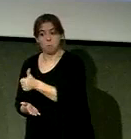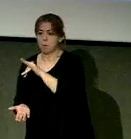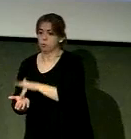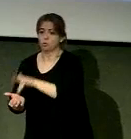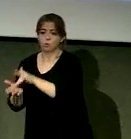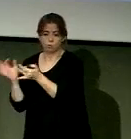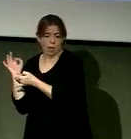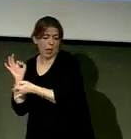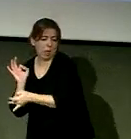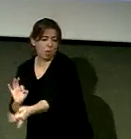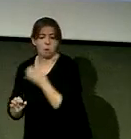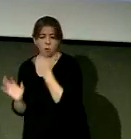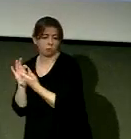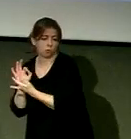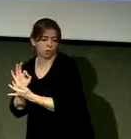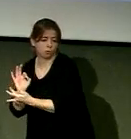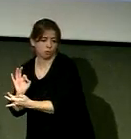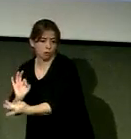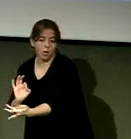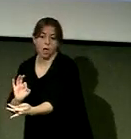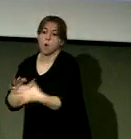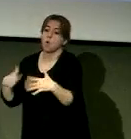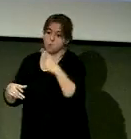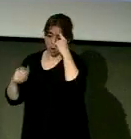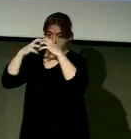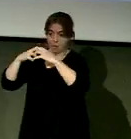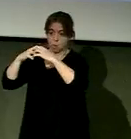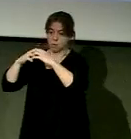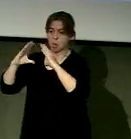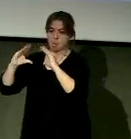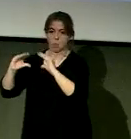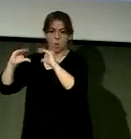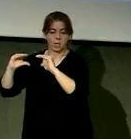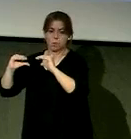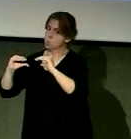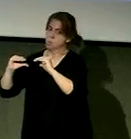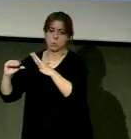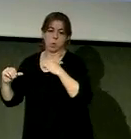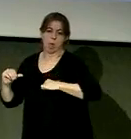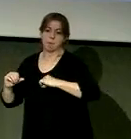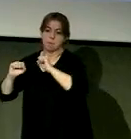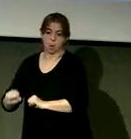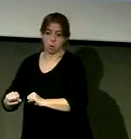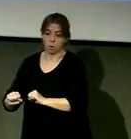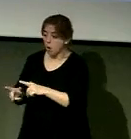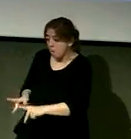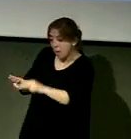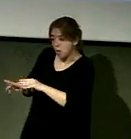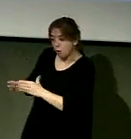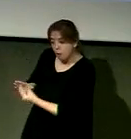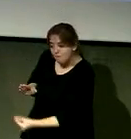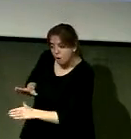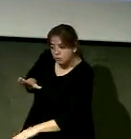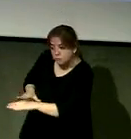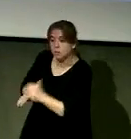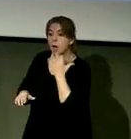psychoactives s'avère très nocif pour la maturation du cerveau tout au long de l'enfance et de l'adolescence et peut être source